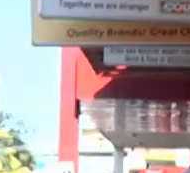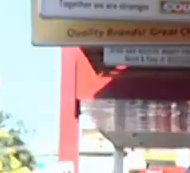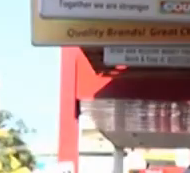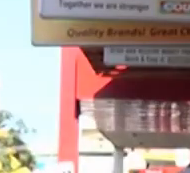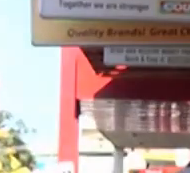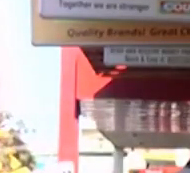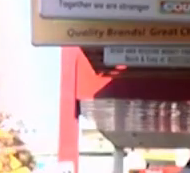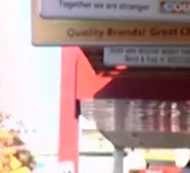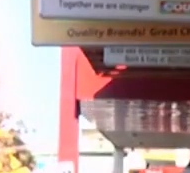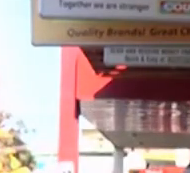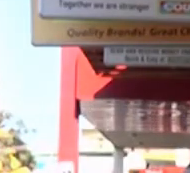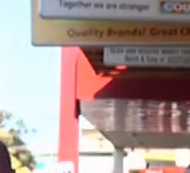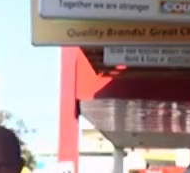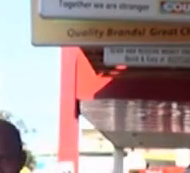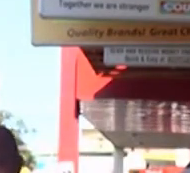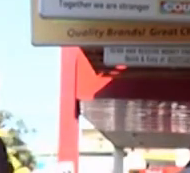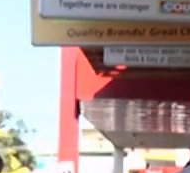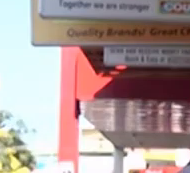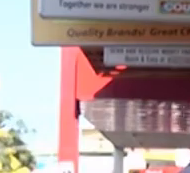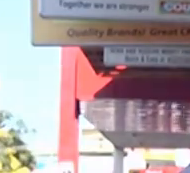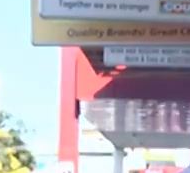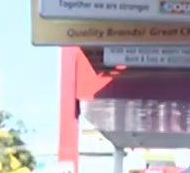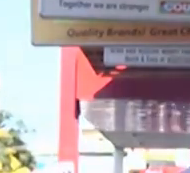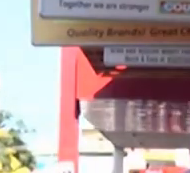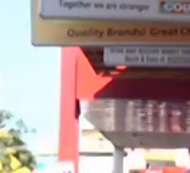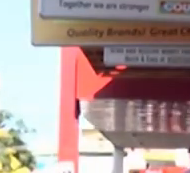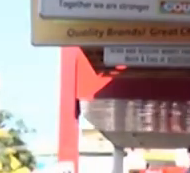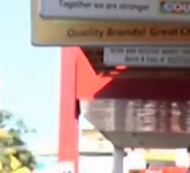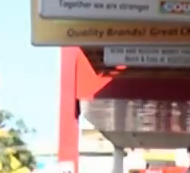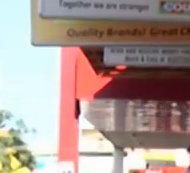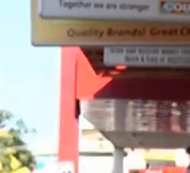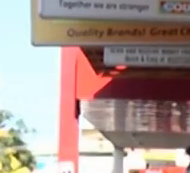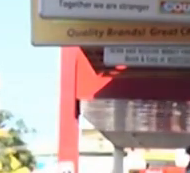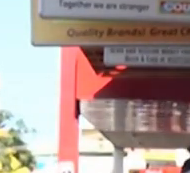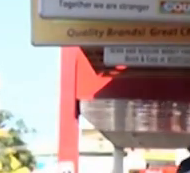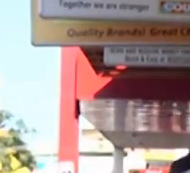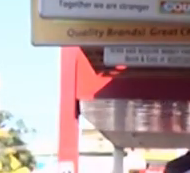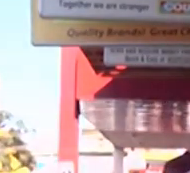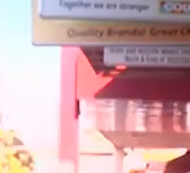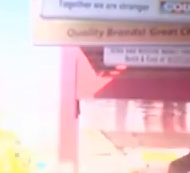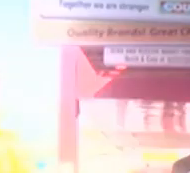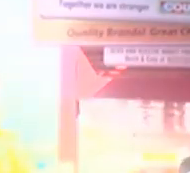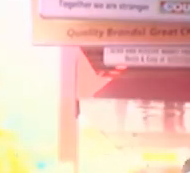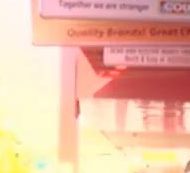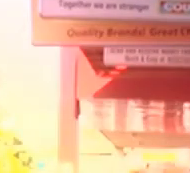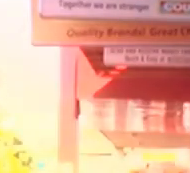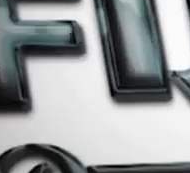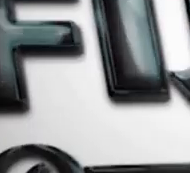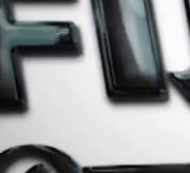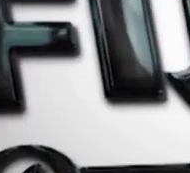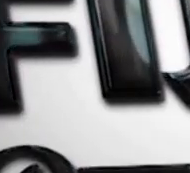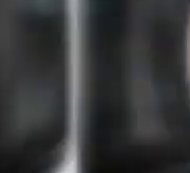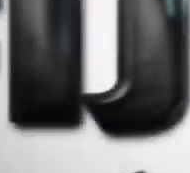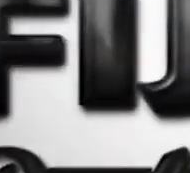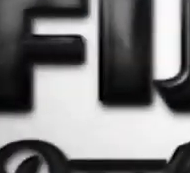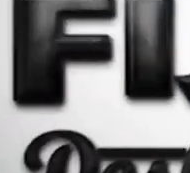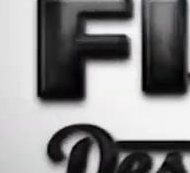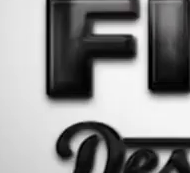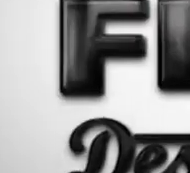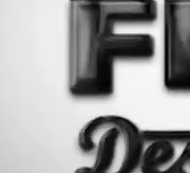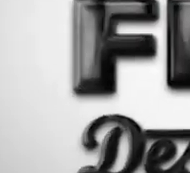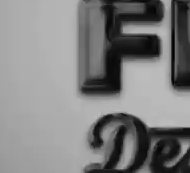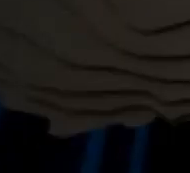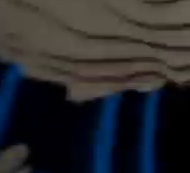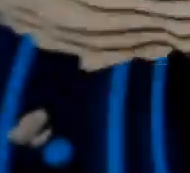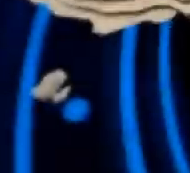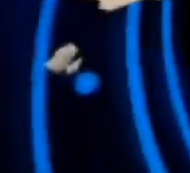मैं टोटली दिल्ली में रहता हूँ और रेडियो फीजी रेडियो फीजी रोज सुनता हूँ. रेडियो फीजी 2 देश